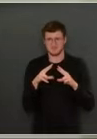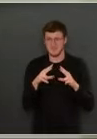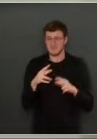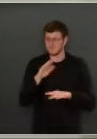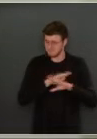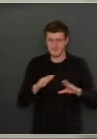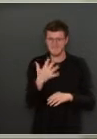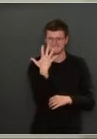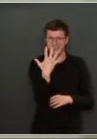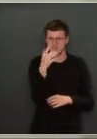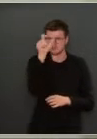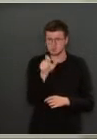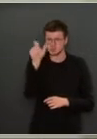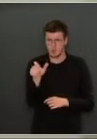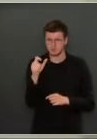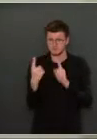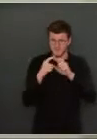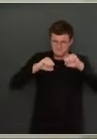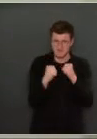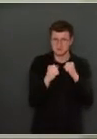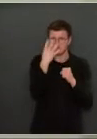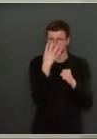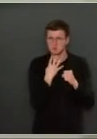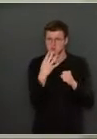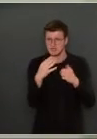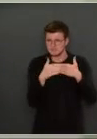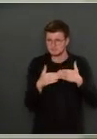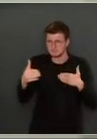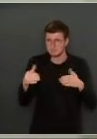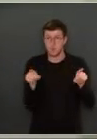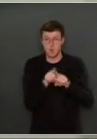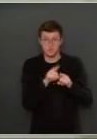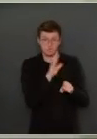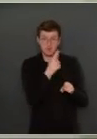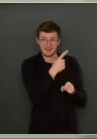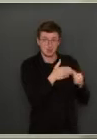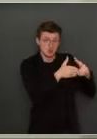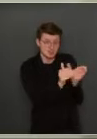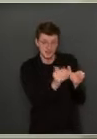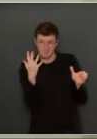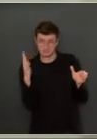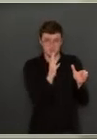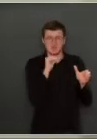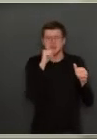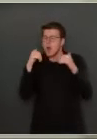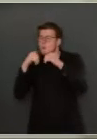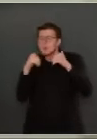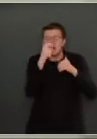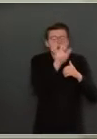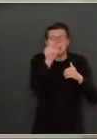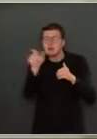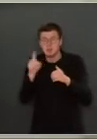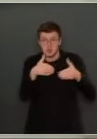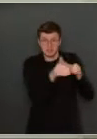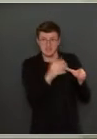komende 4 weken en voor een heel gezin. Dus niet meer per individu. Kinderen jonger dan 12 zijn